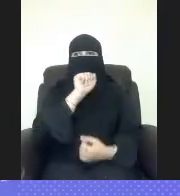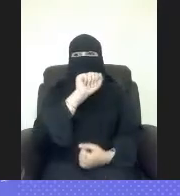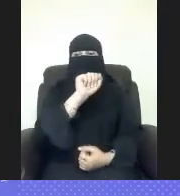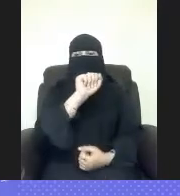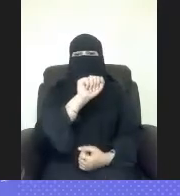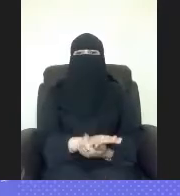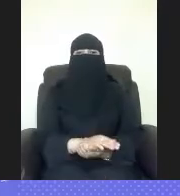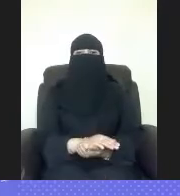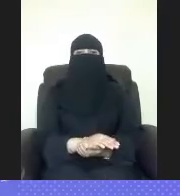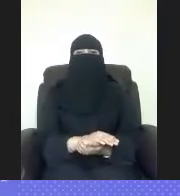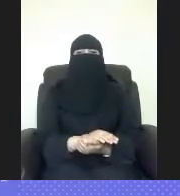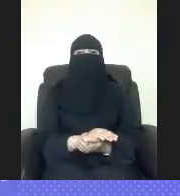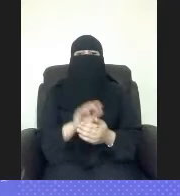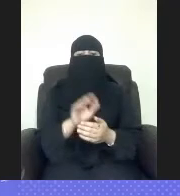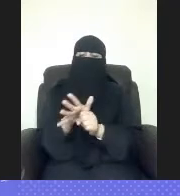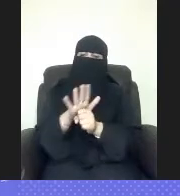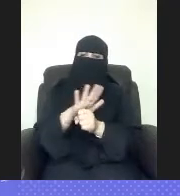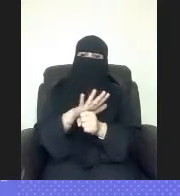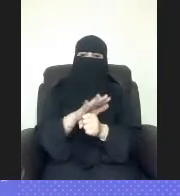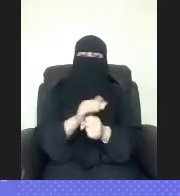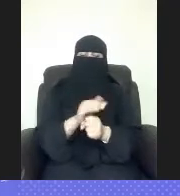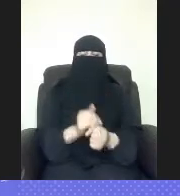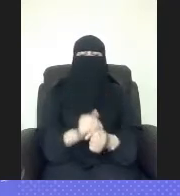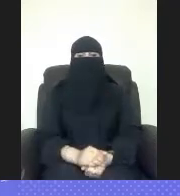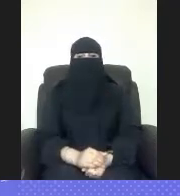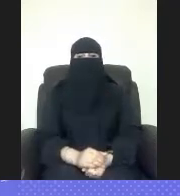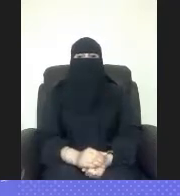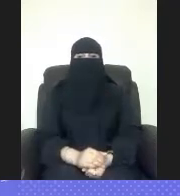في الحقيقة أود